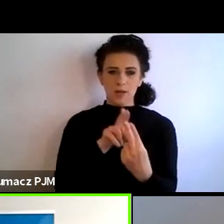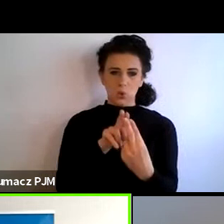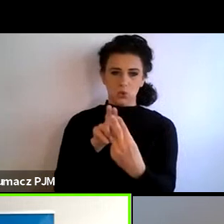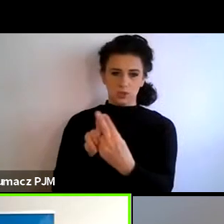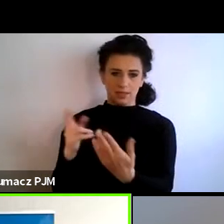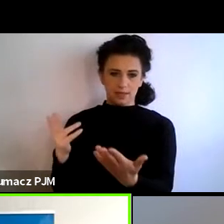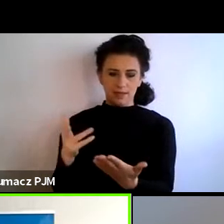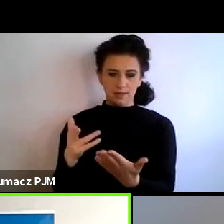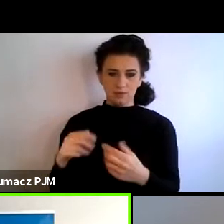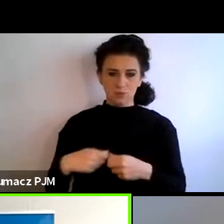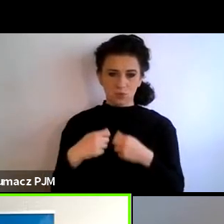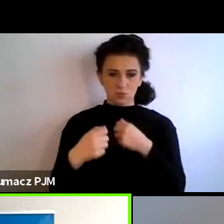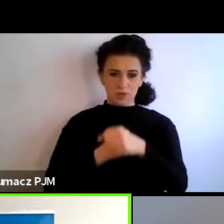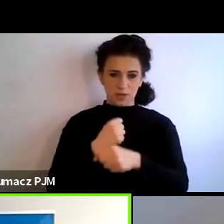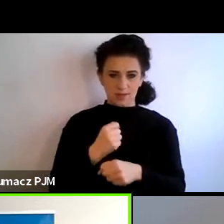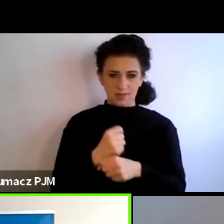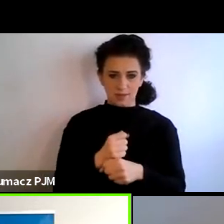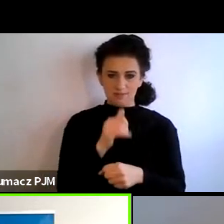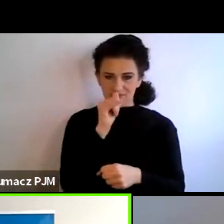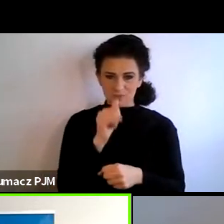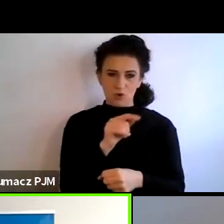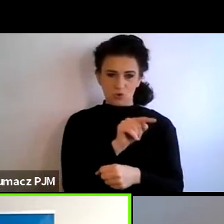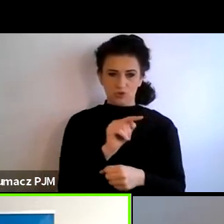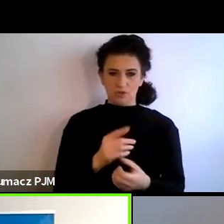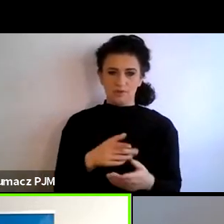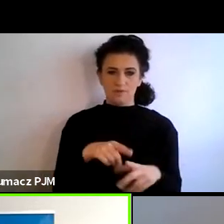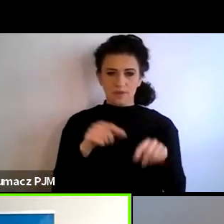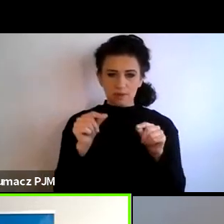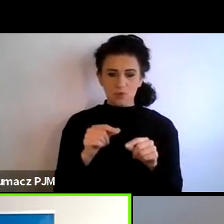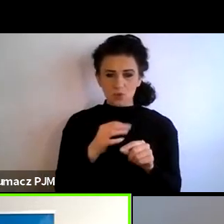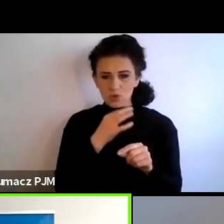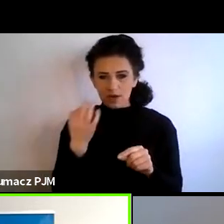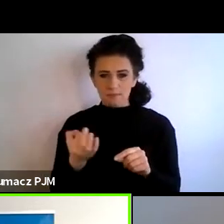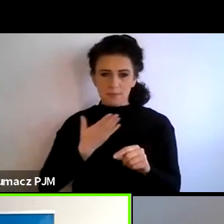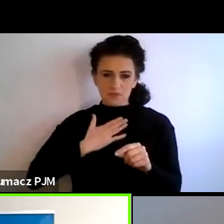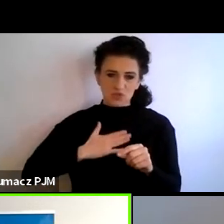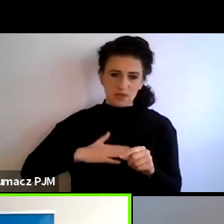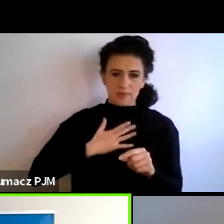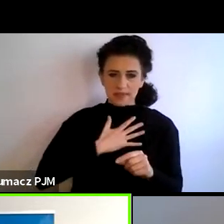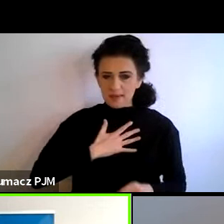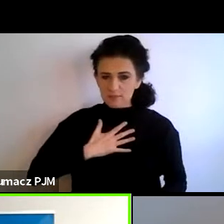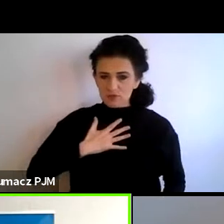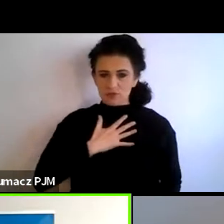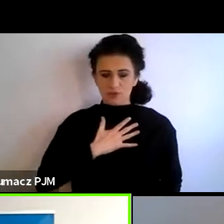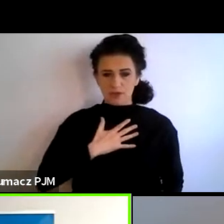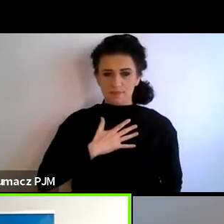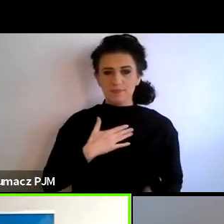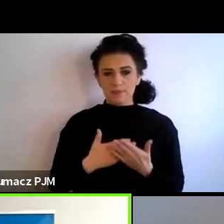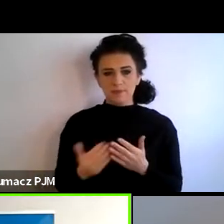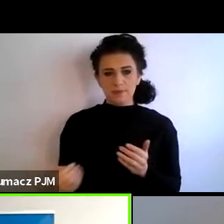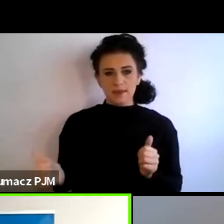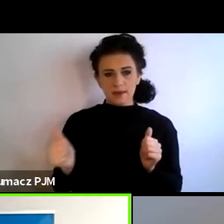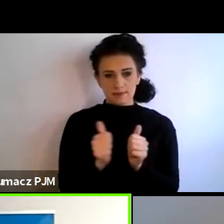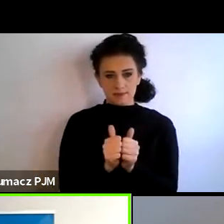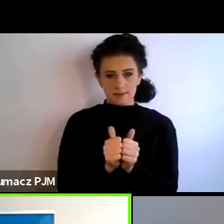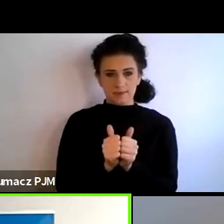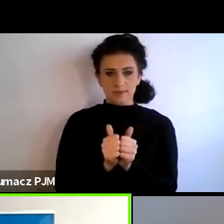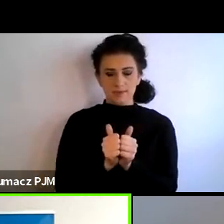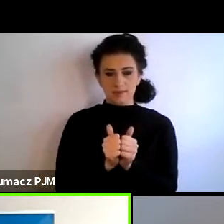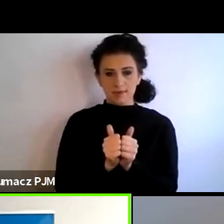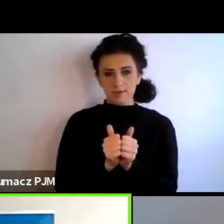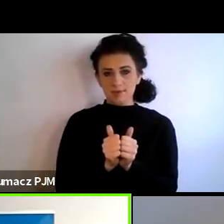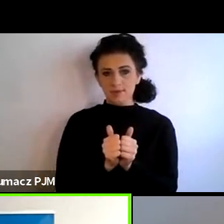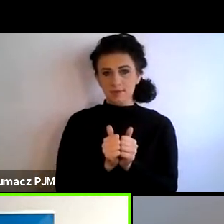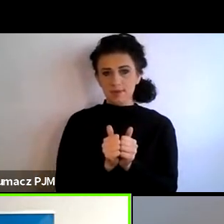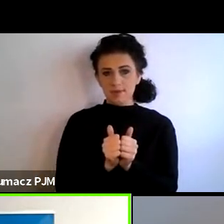stanie współpracować, bądź też ta współpraca jest mniej bądź bardziej przyjemna. Tutaj asystent to jest bardzo